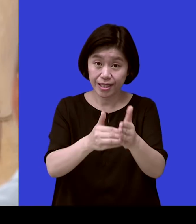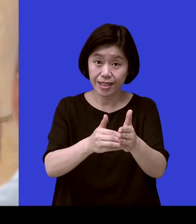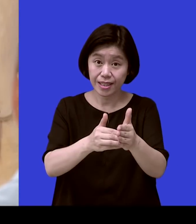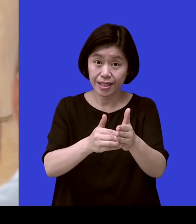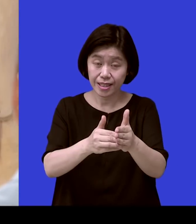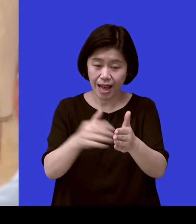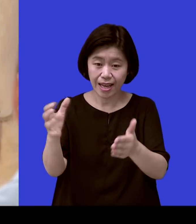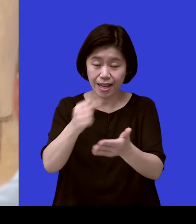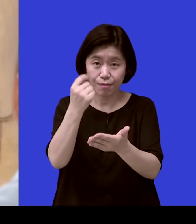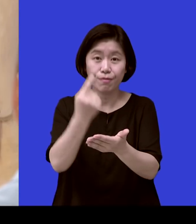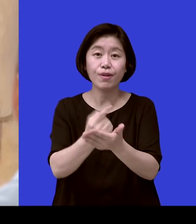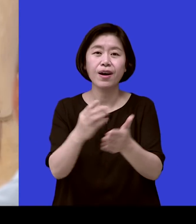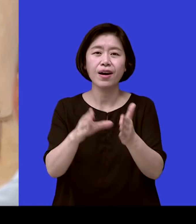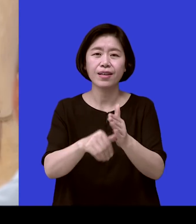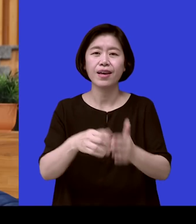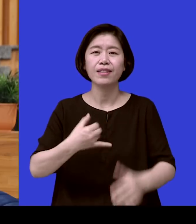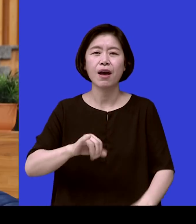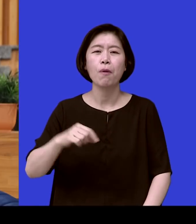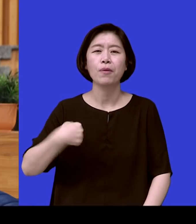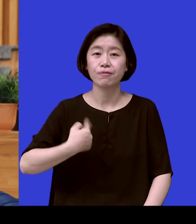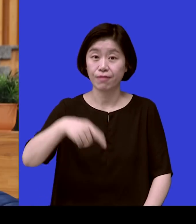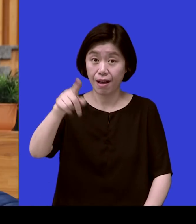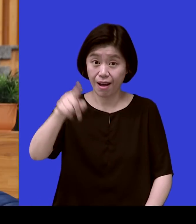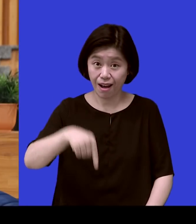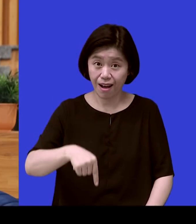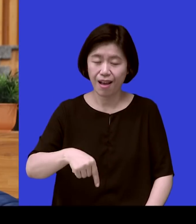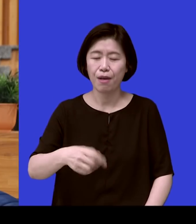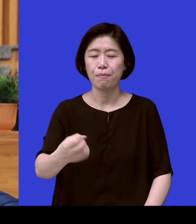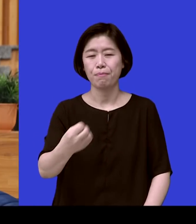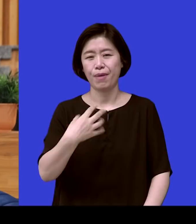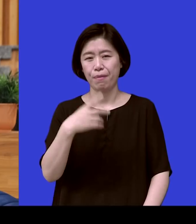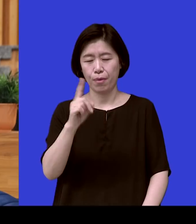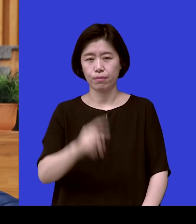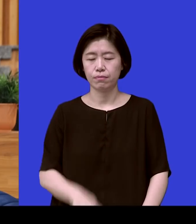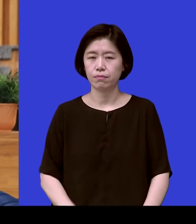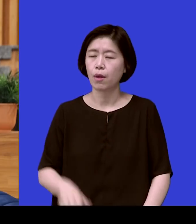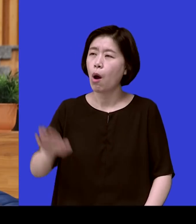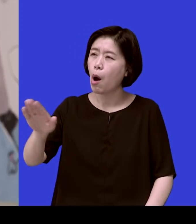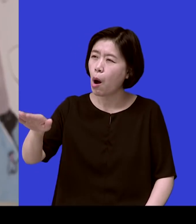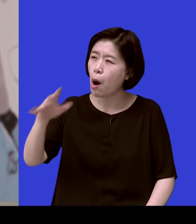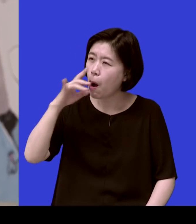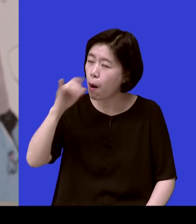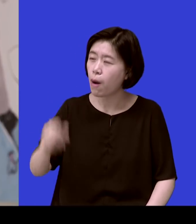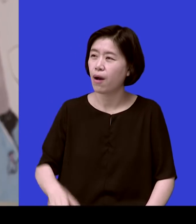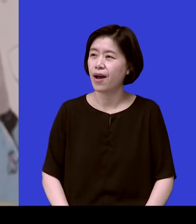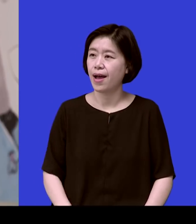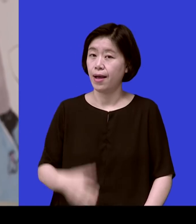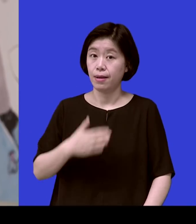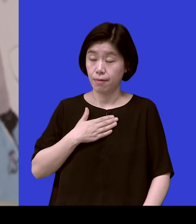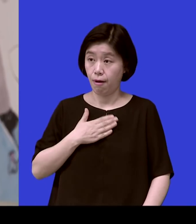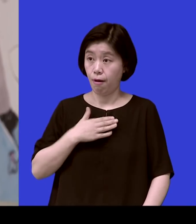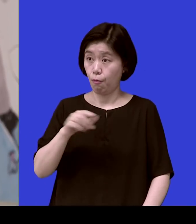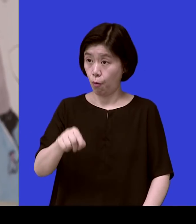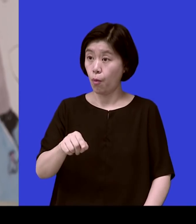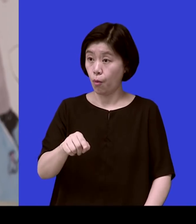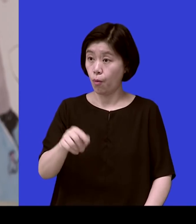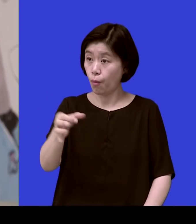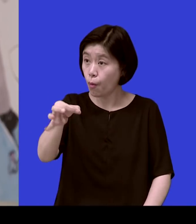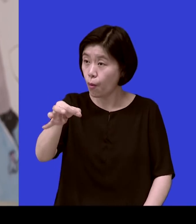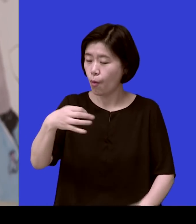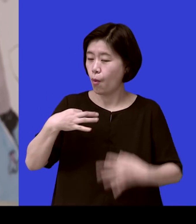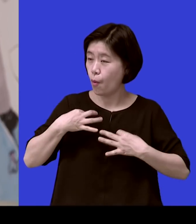갔어요. 근데 그때 아이가 했던 말이 잊혀지지 않는데 네. 엄마, 내가 그 옷을 찾으러 갔는데